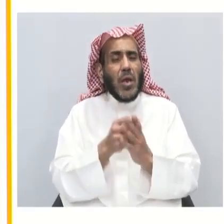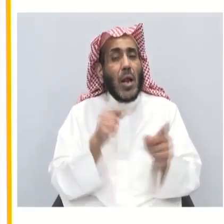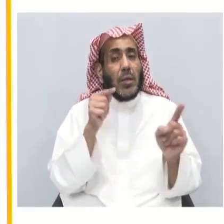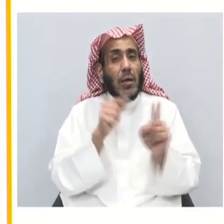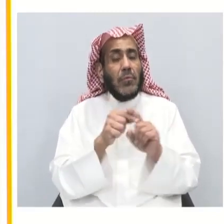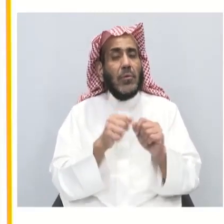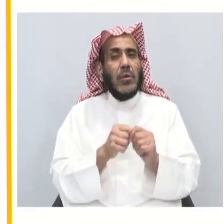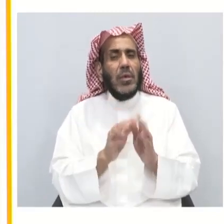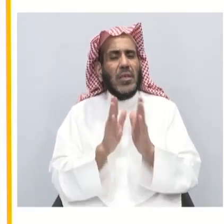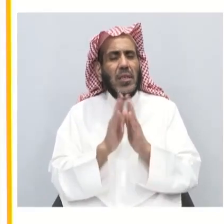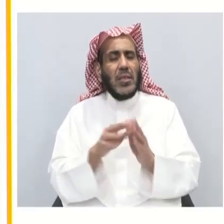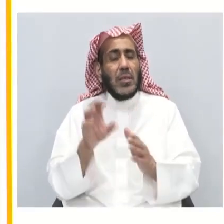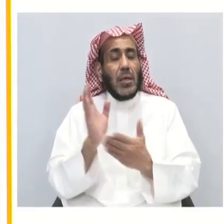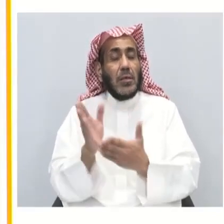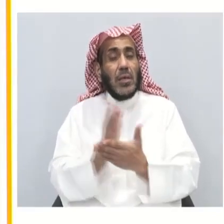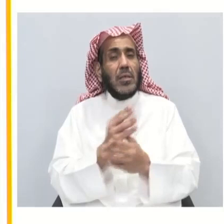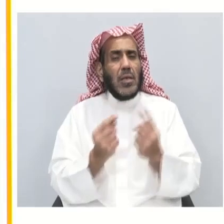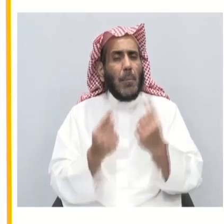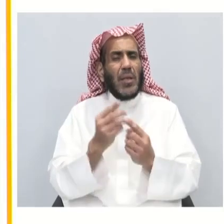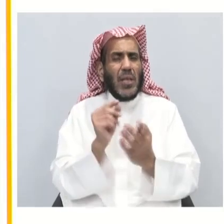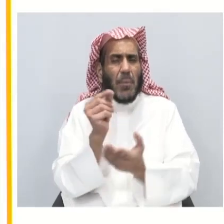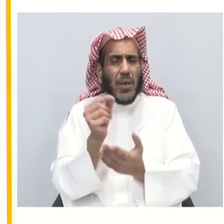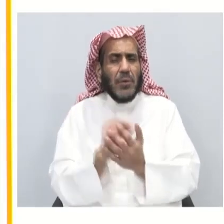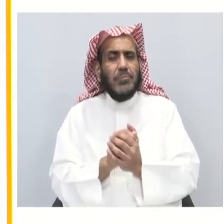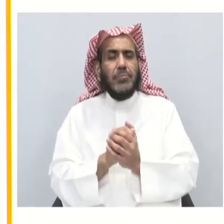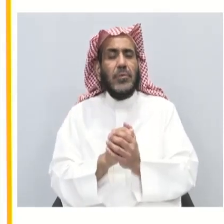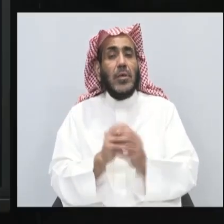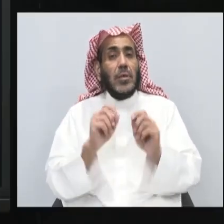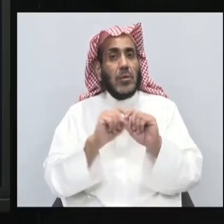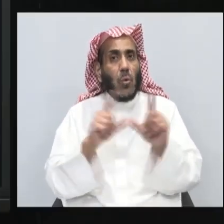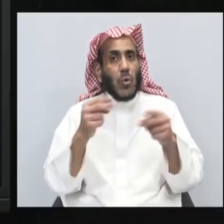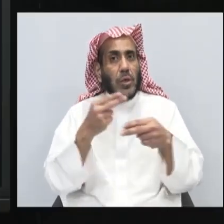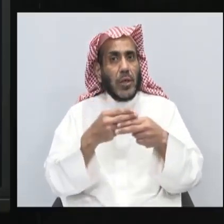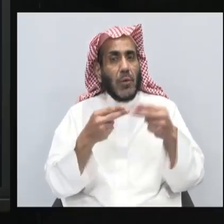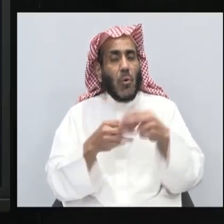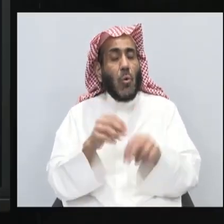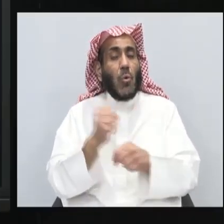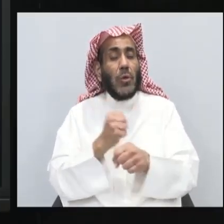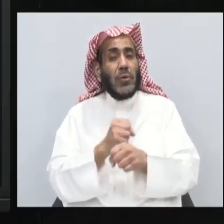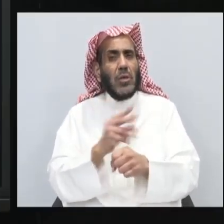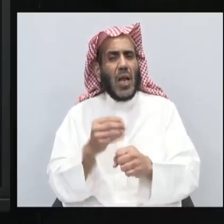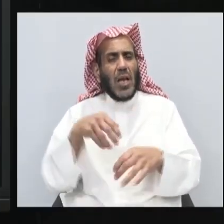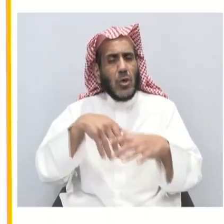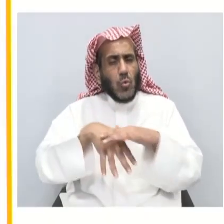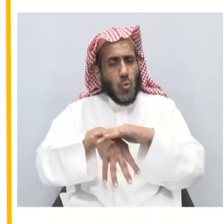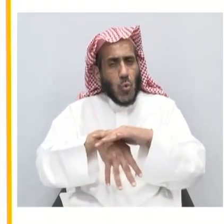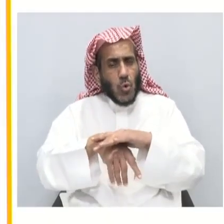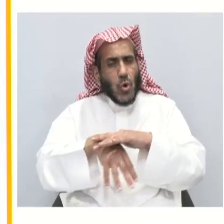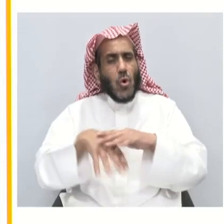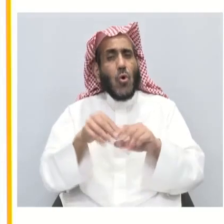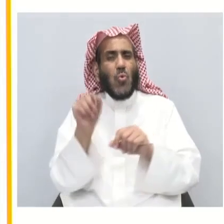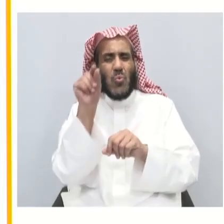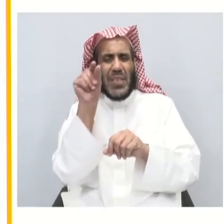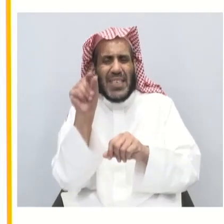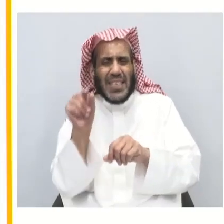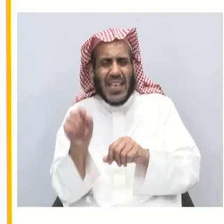الأهداف: تحديد خصائص النباتات البذرية، توضيح تركيب ووظيفة كل من الجذور والساق